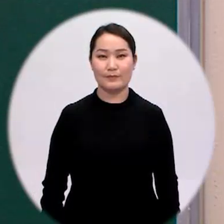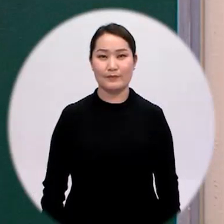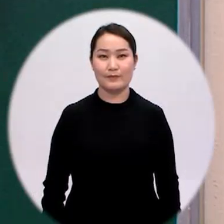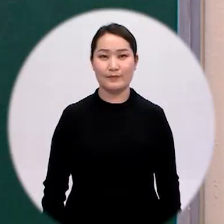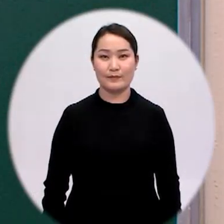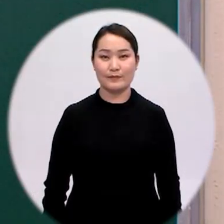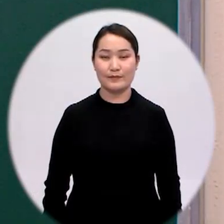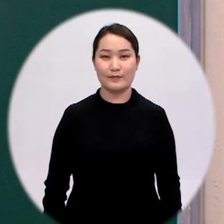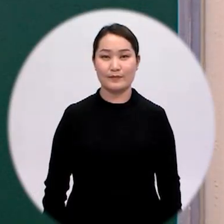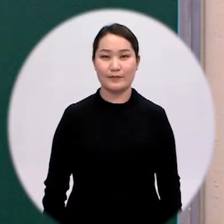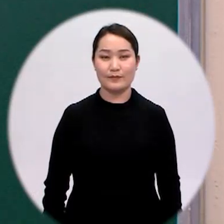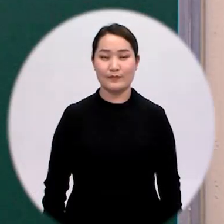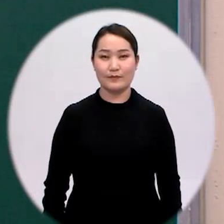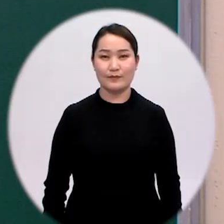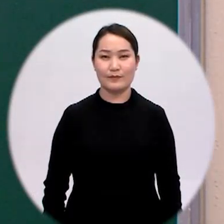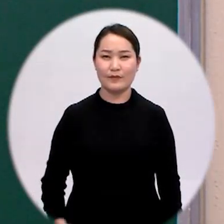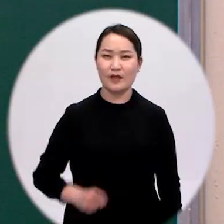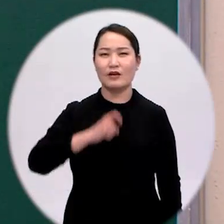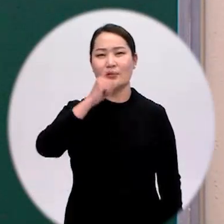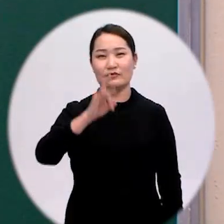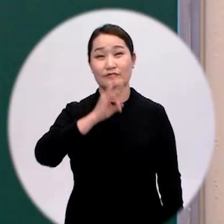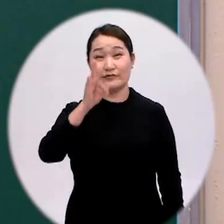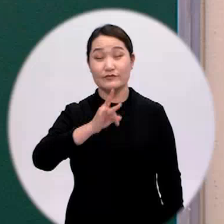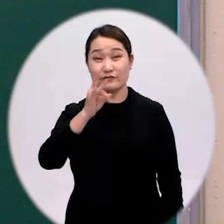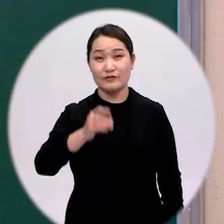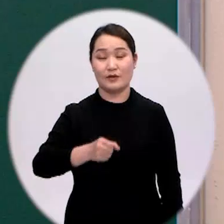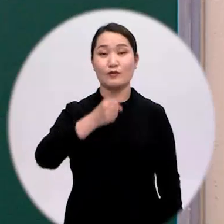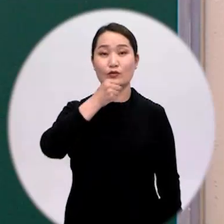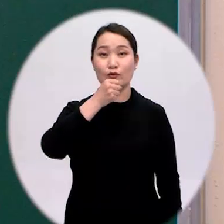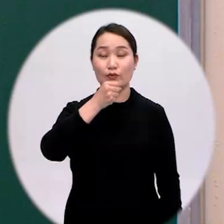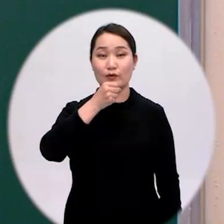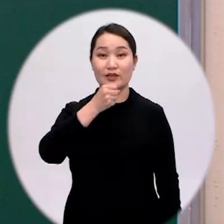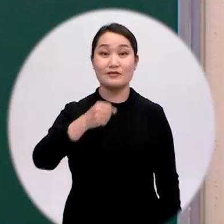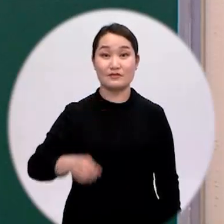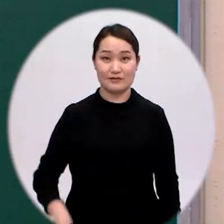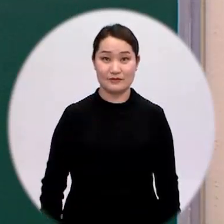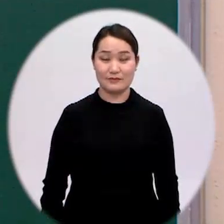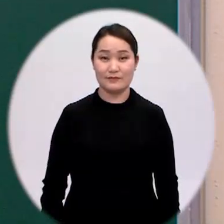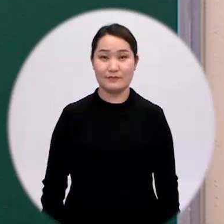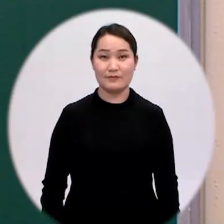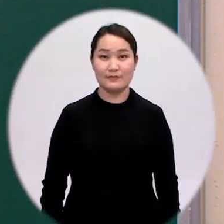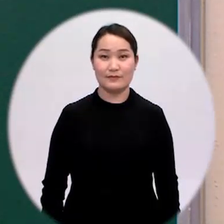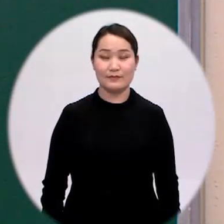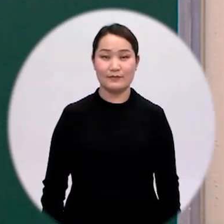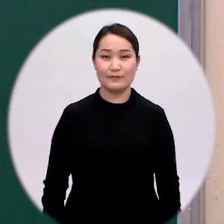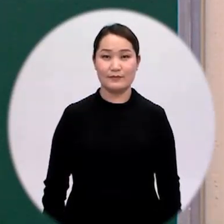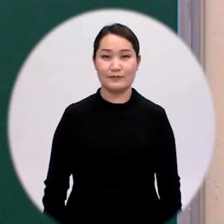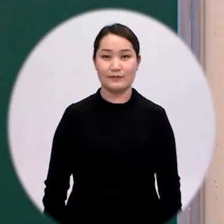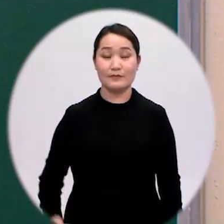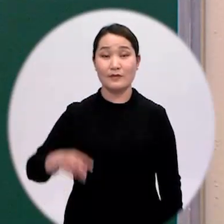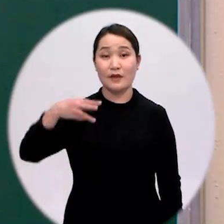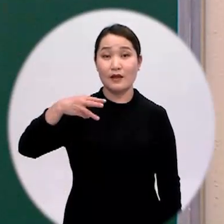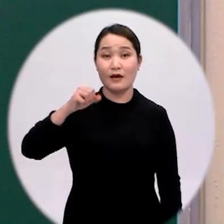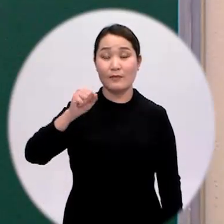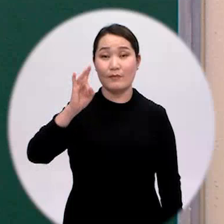За, энэ микрофон гэдэг маань дуу өсгөгч, чанга яригч. Микрофон.